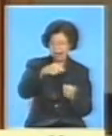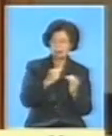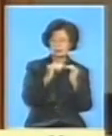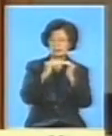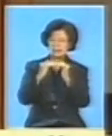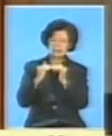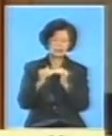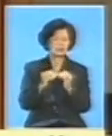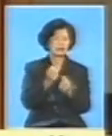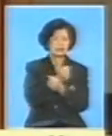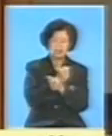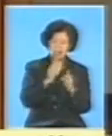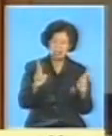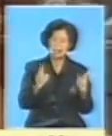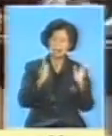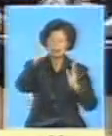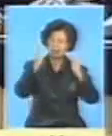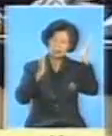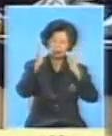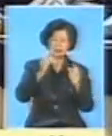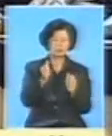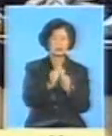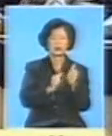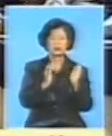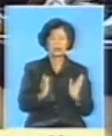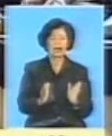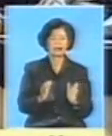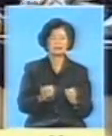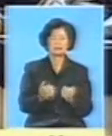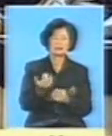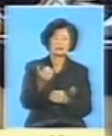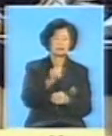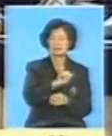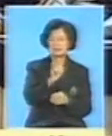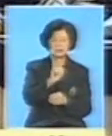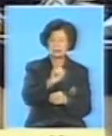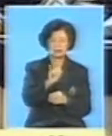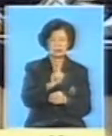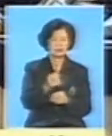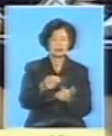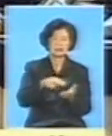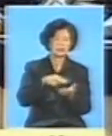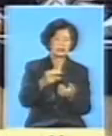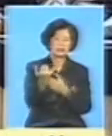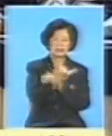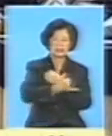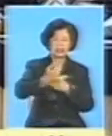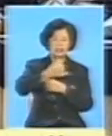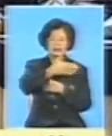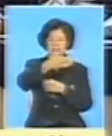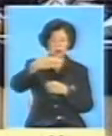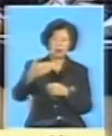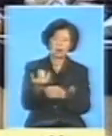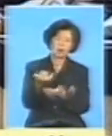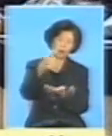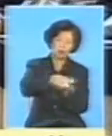รีภาพประชาธิปไตยพูดอยู่แค่นั้นน่ะทุกอย่างเบิร์นหมดล้มหมดนี่คือชาติล้มเหลวนะครับให้ความสำคัญด้วยอยู่ที่ก